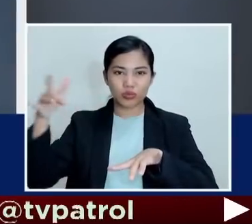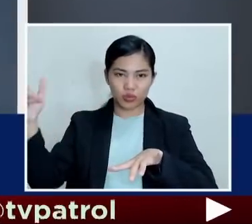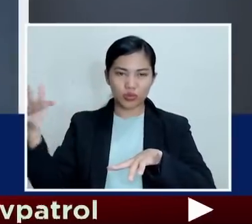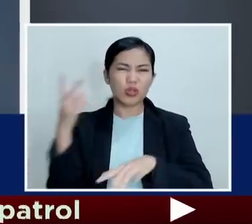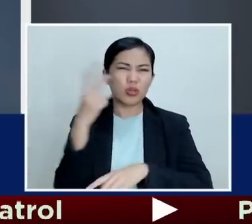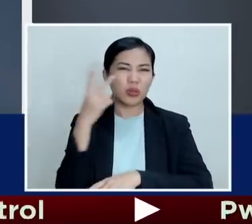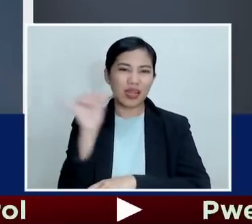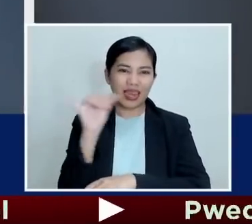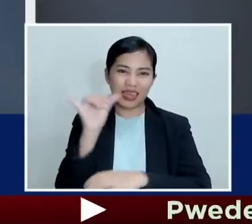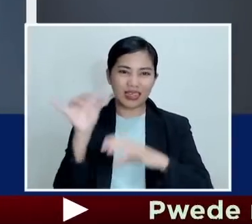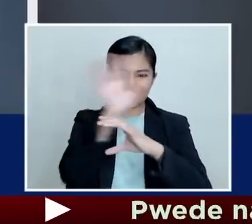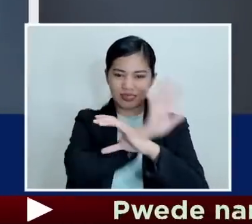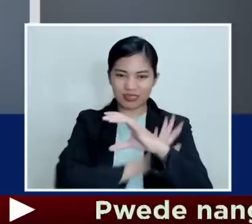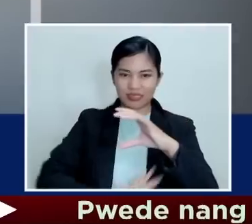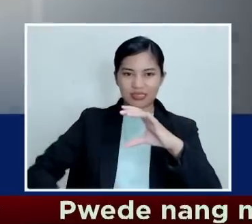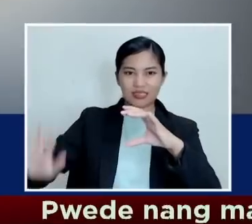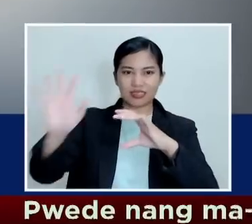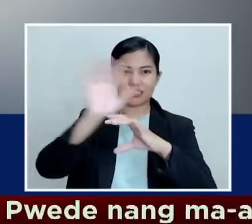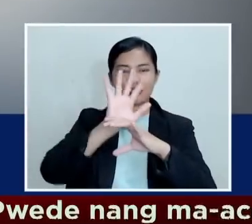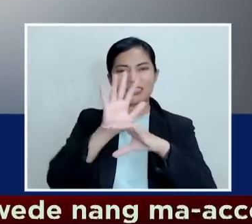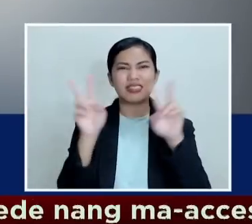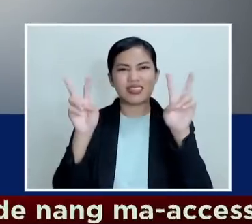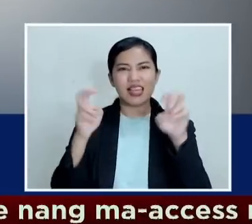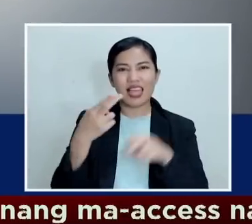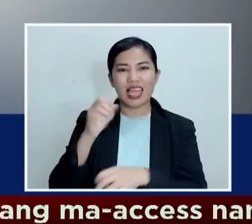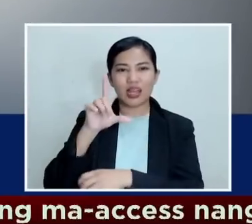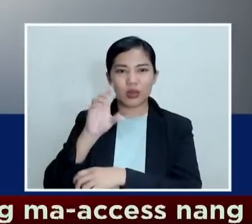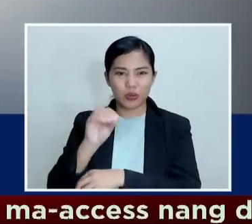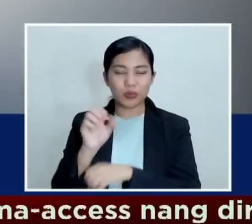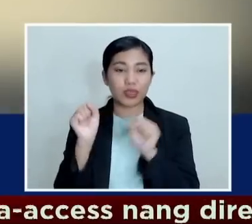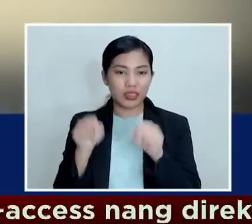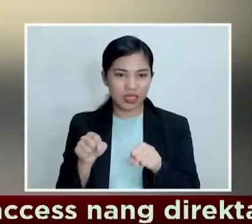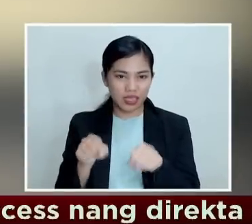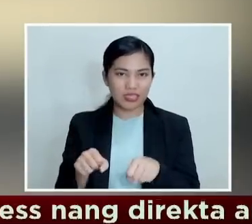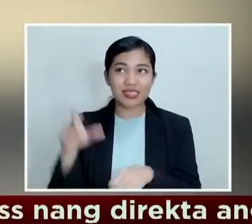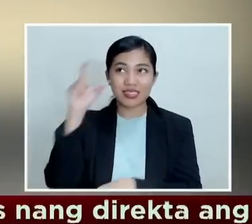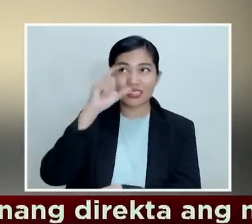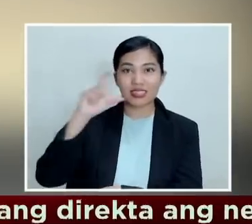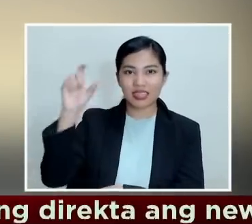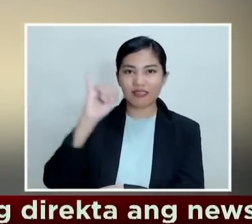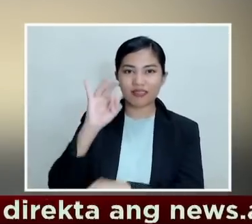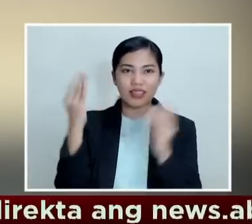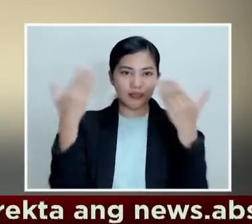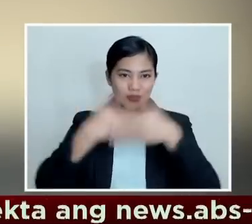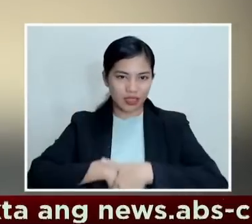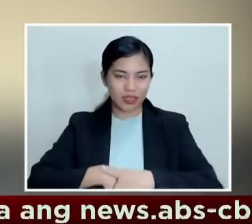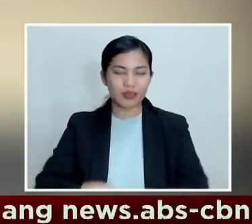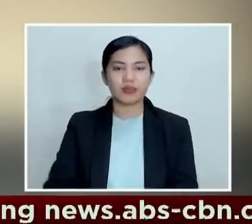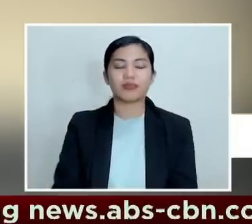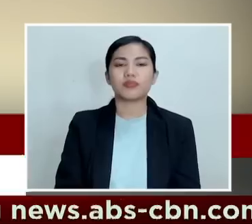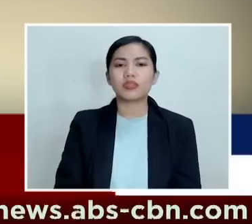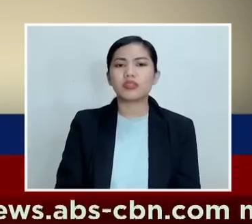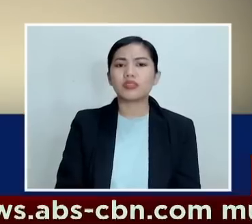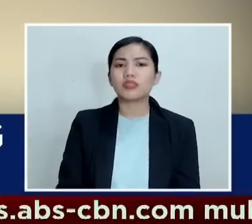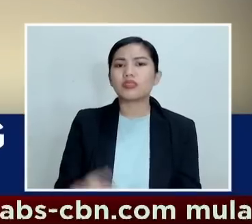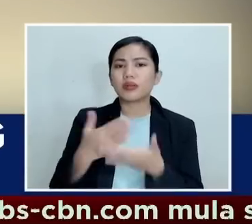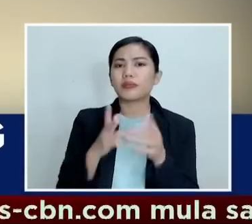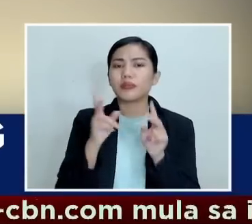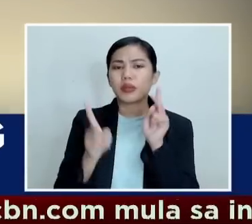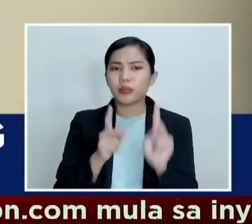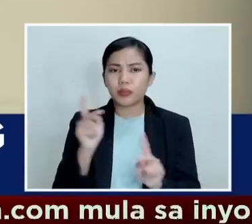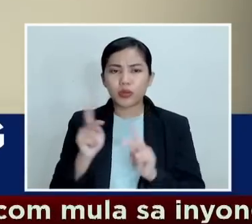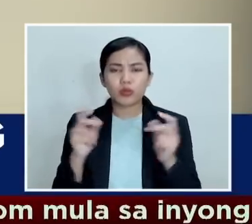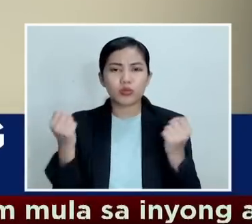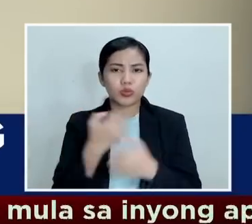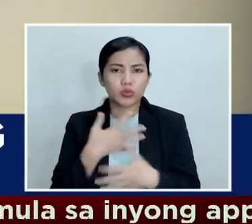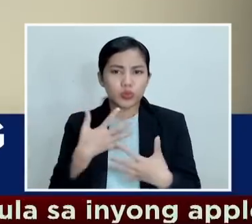Pwede rin magkaroon ng halo ang buwan kapag gabi. Nagdulot naman ng takot sa ilang residente ng Barangay Kilim